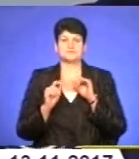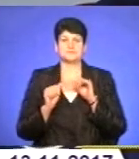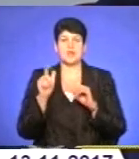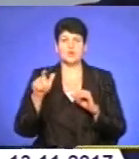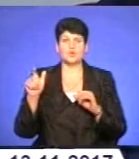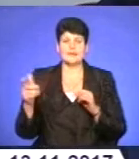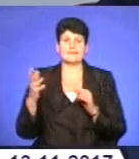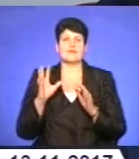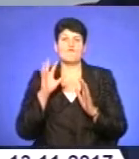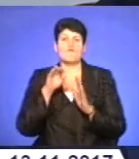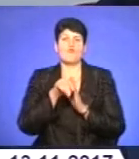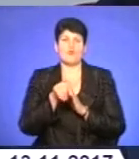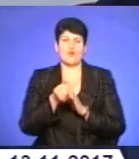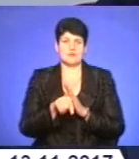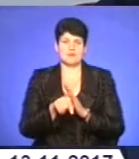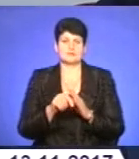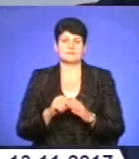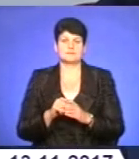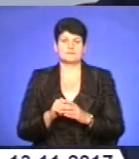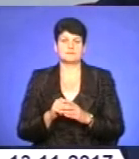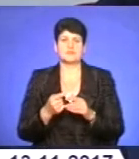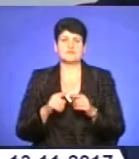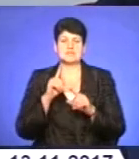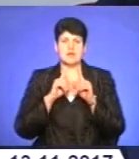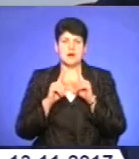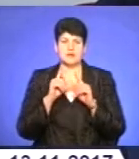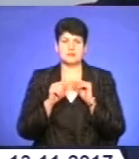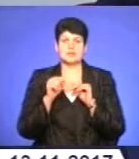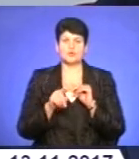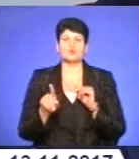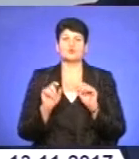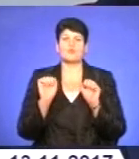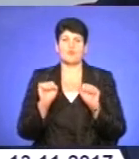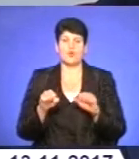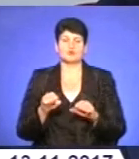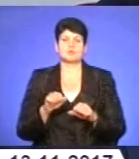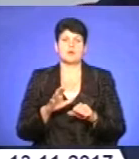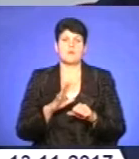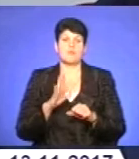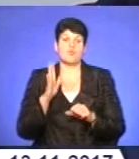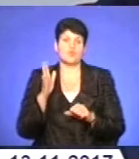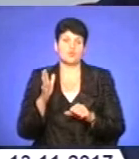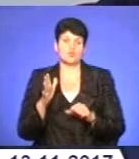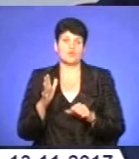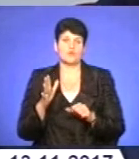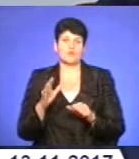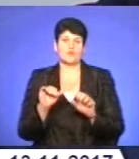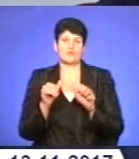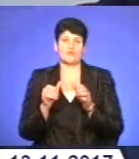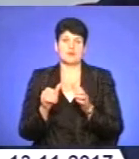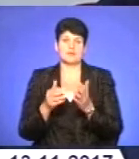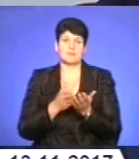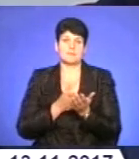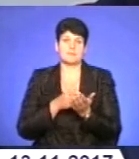людей, які входять в ці ради, для того, щоб можна було якраз формувати маршрут